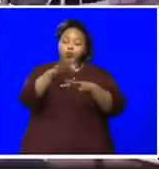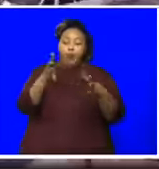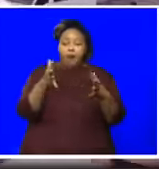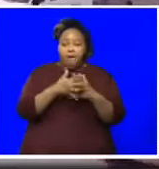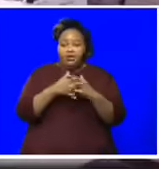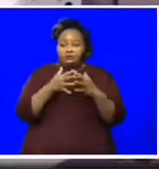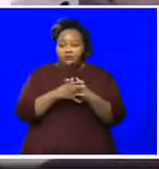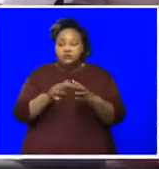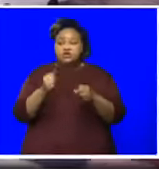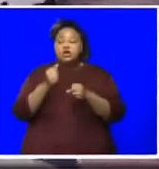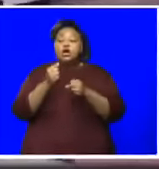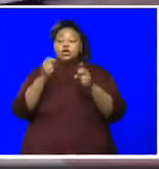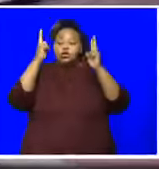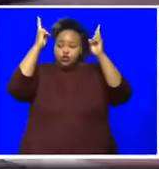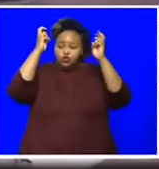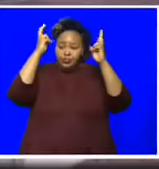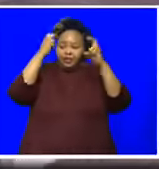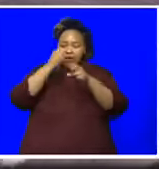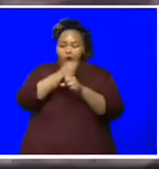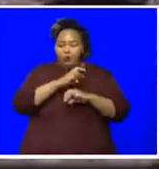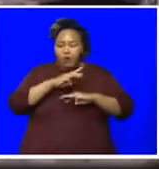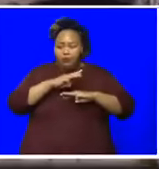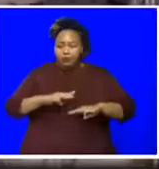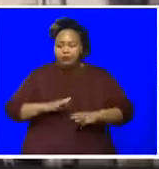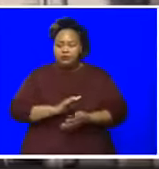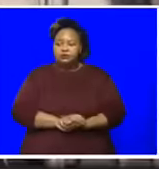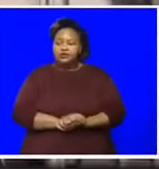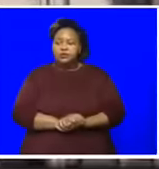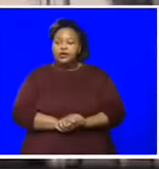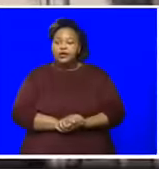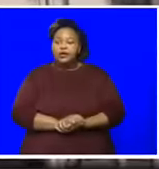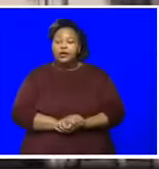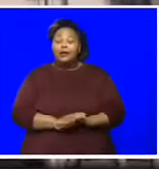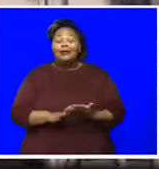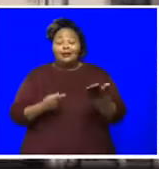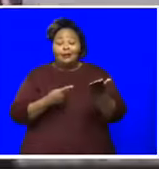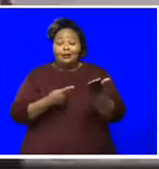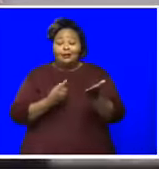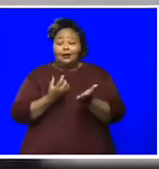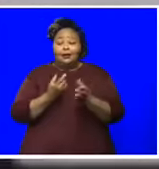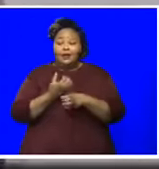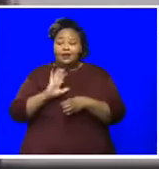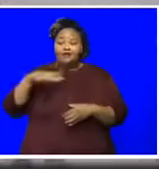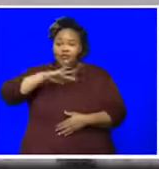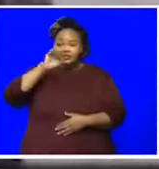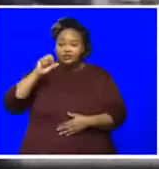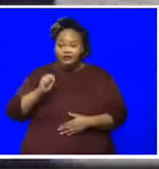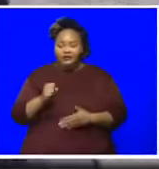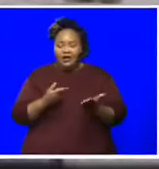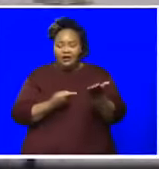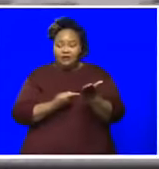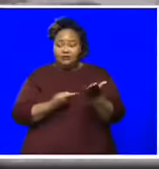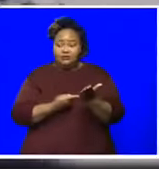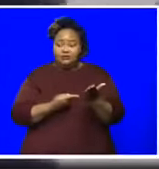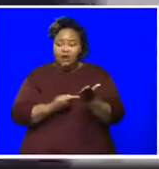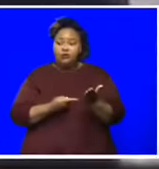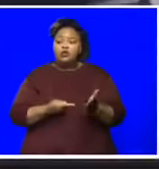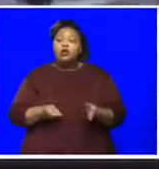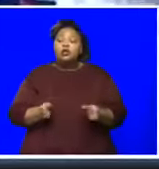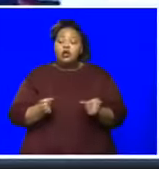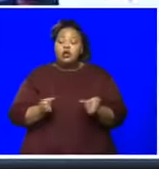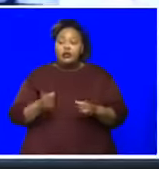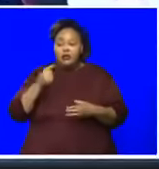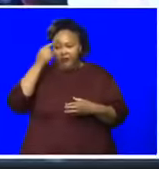idume kakhulu ngekuthi kubane lidungudungu njengoba kunemagenge lwalwa njalo njalo. Bomake bantwana